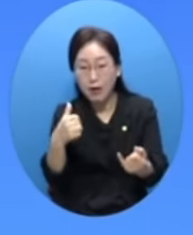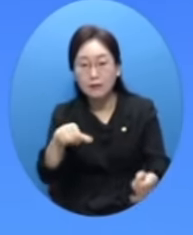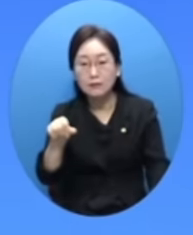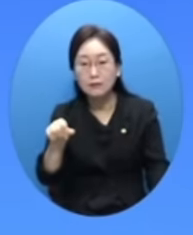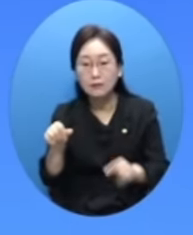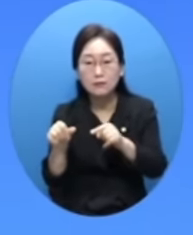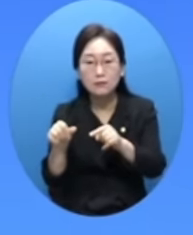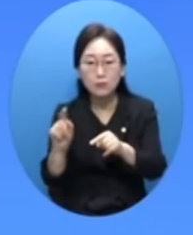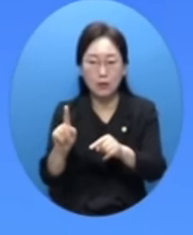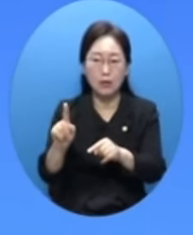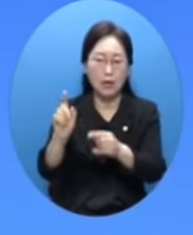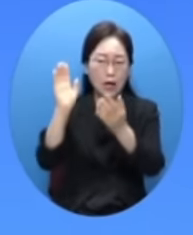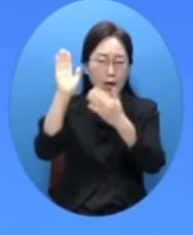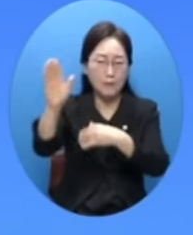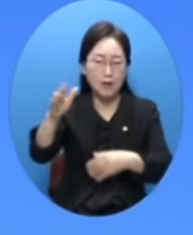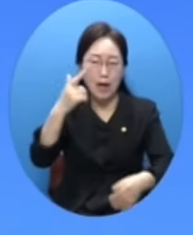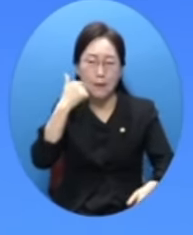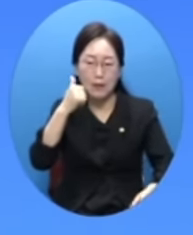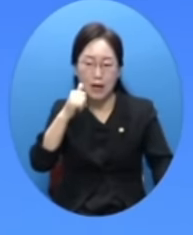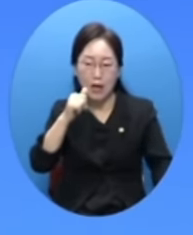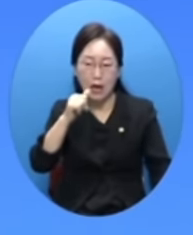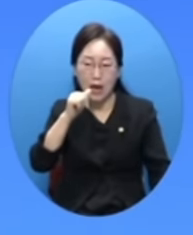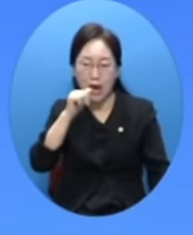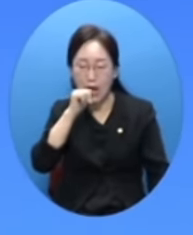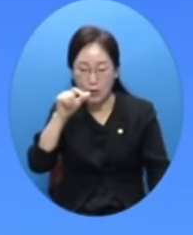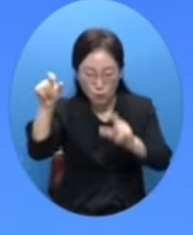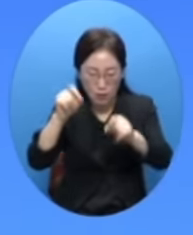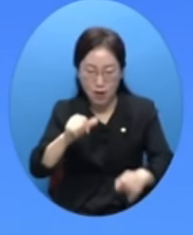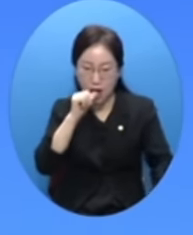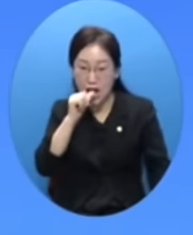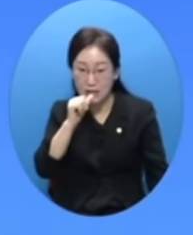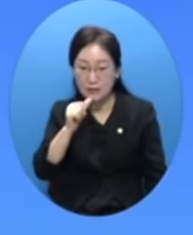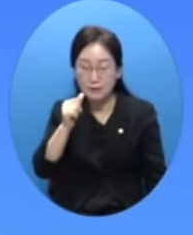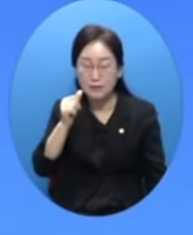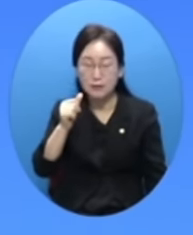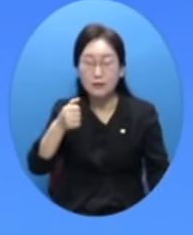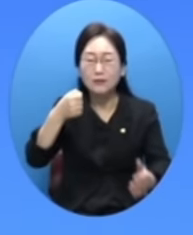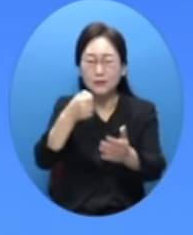난 절대 저렇게 안 살겠다 결심을 하는데